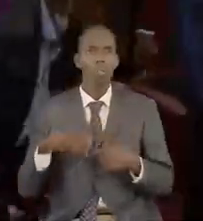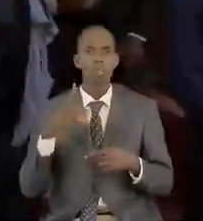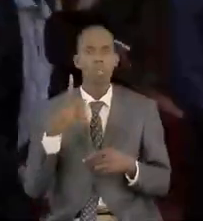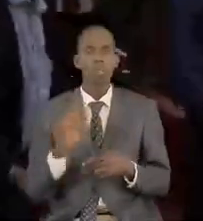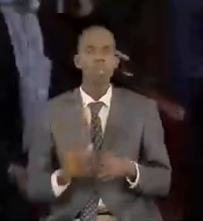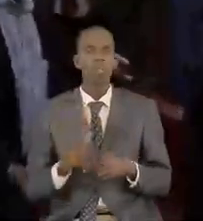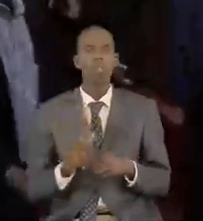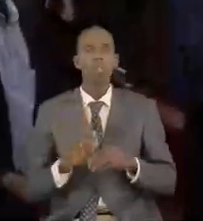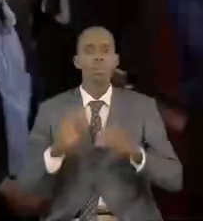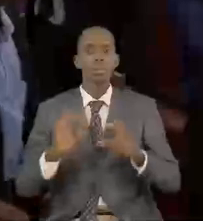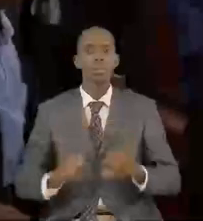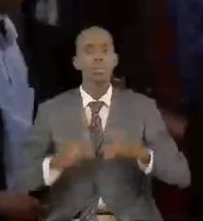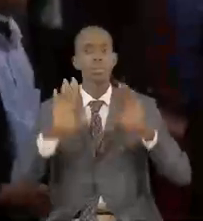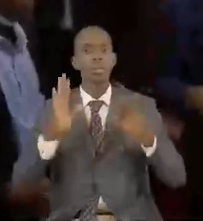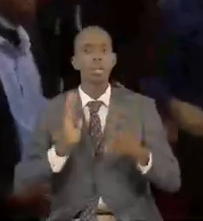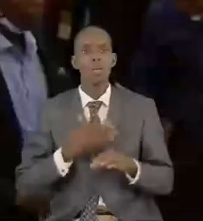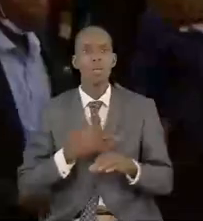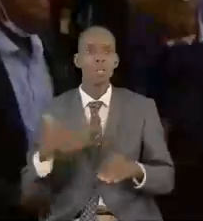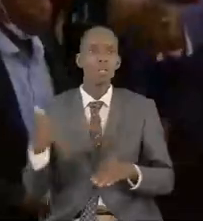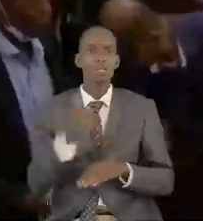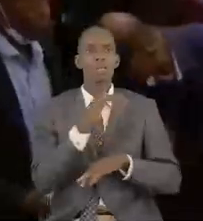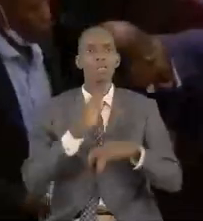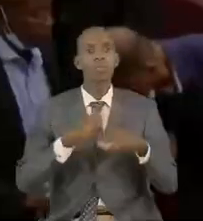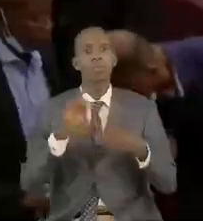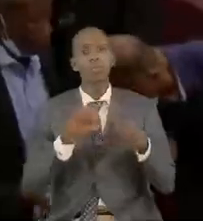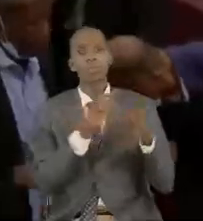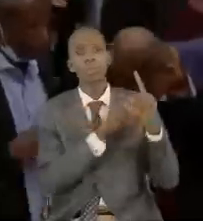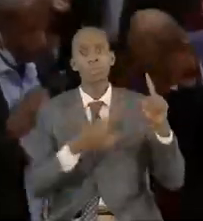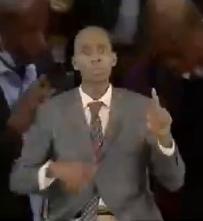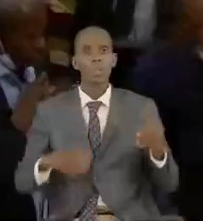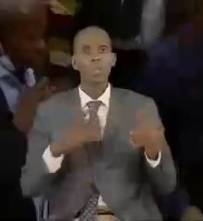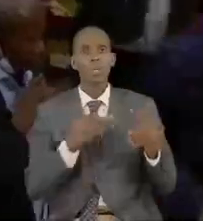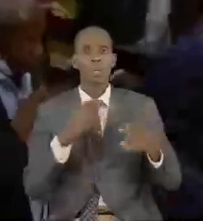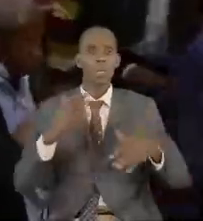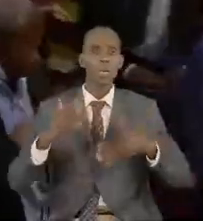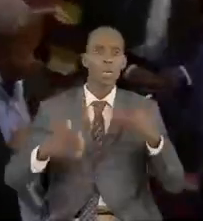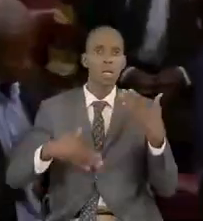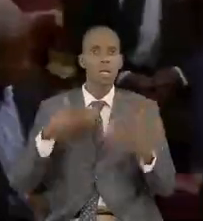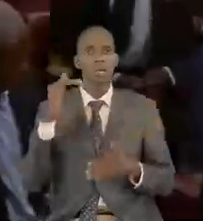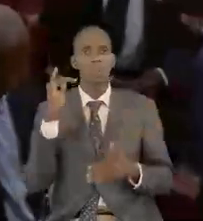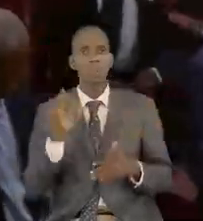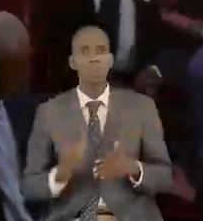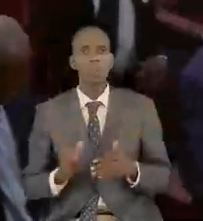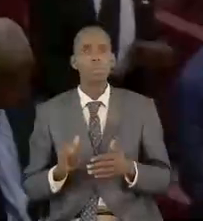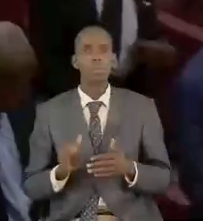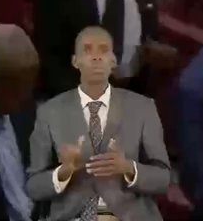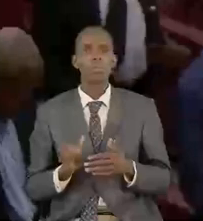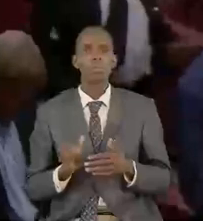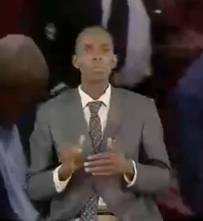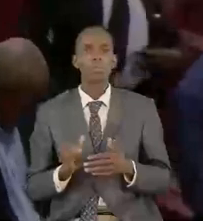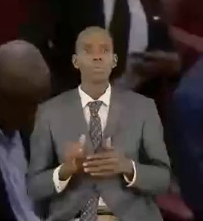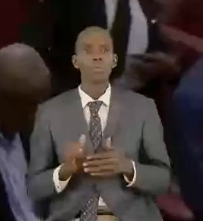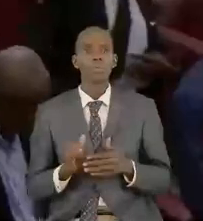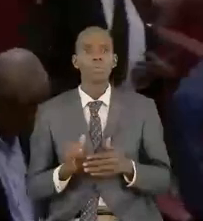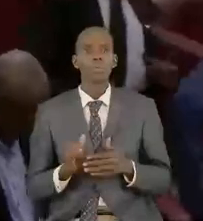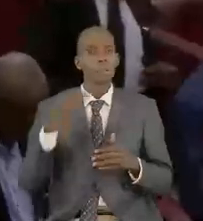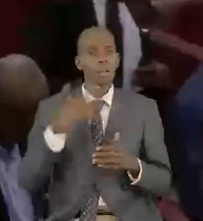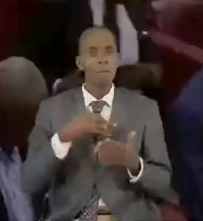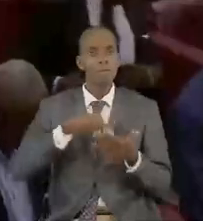les mains du Seigneur joyeusement avec enthousiasme allègrement avec le sérieux avec